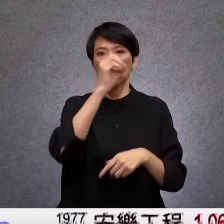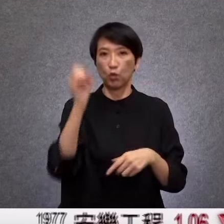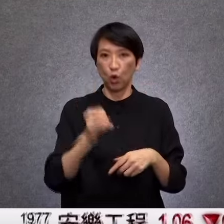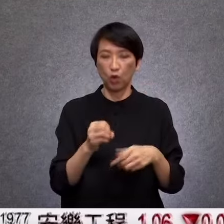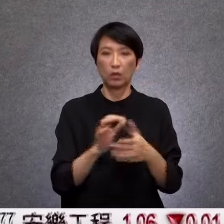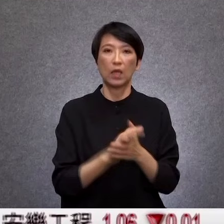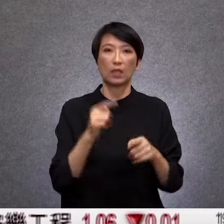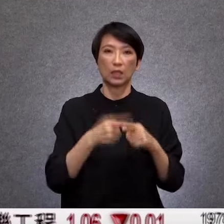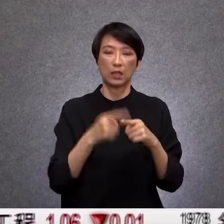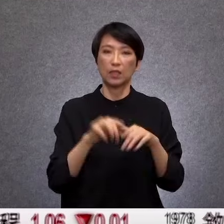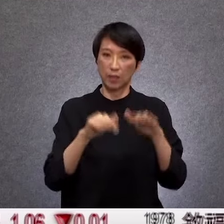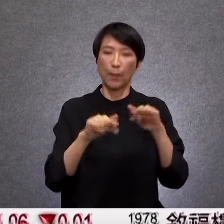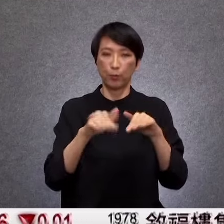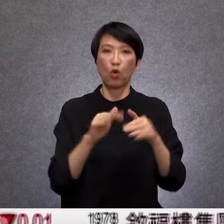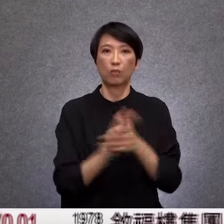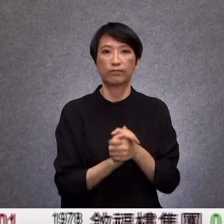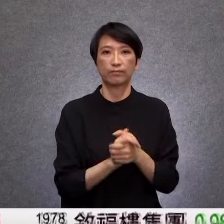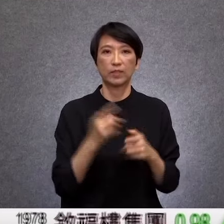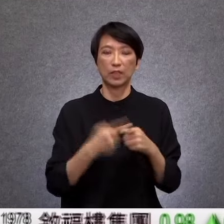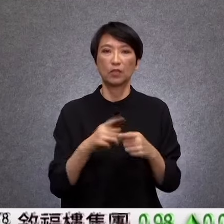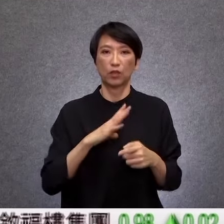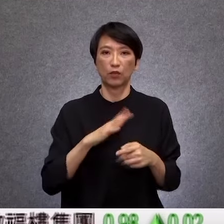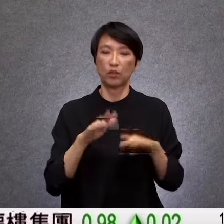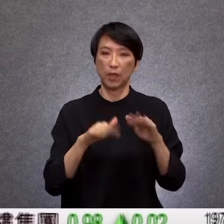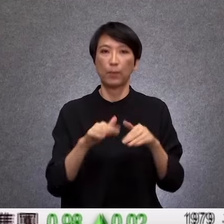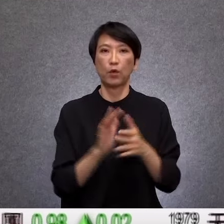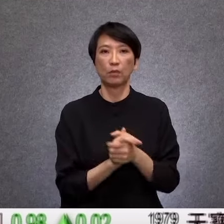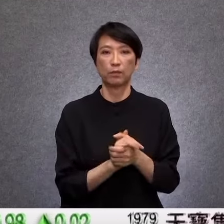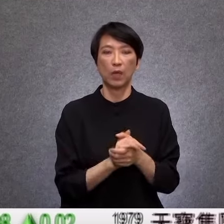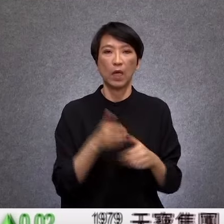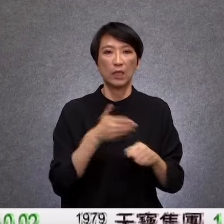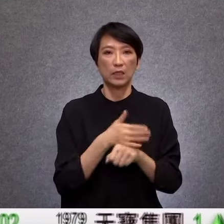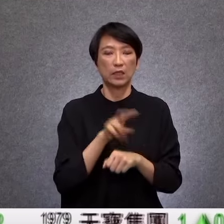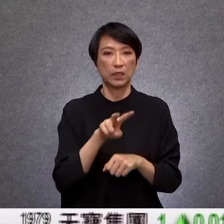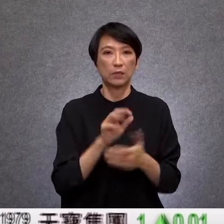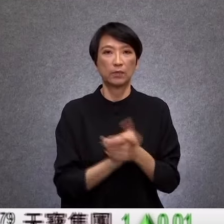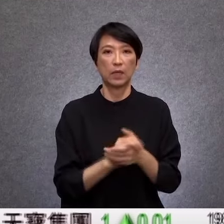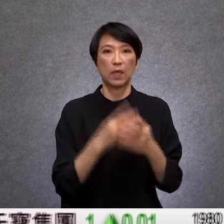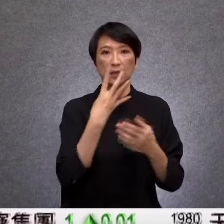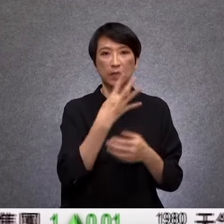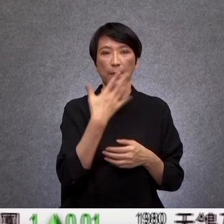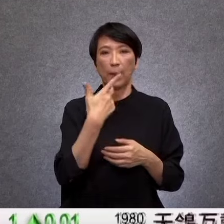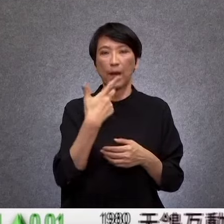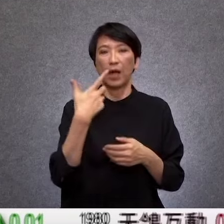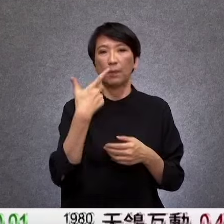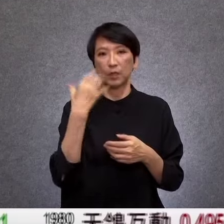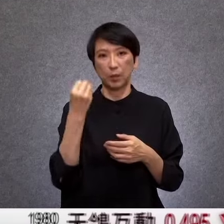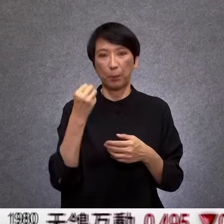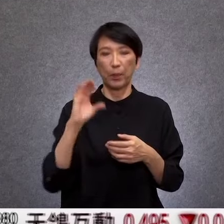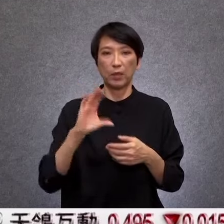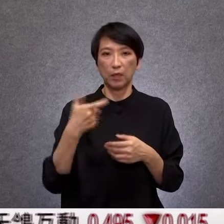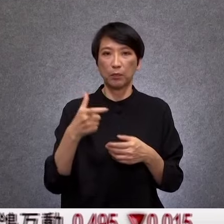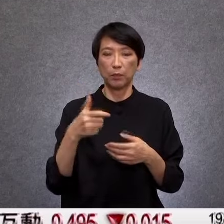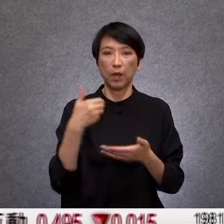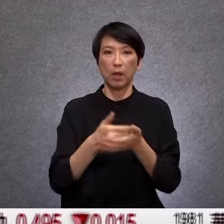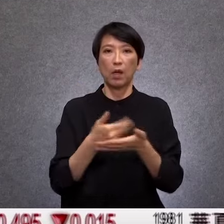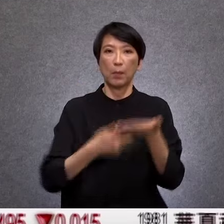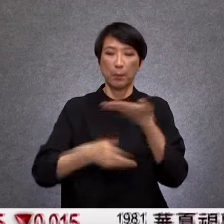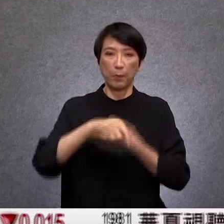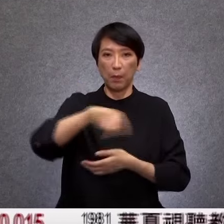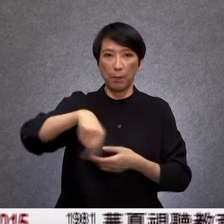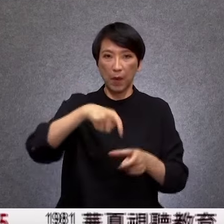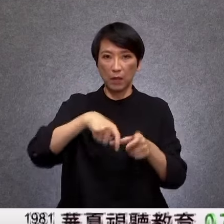脹率啊、失業率啊呢方面咧，其實都相當貼士。 咁嚟緊呢一年，你就估係有480億